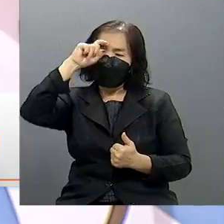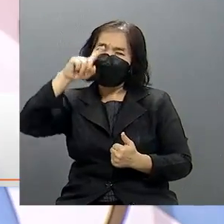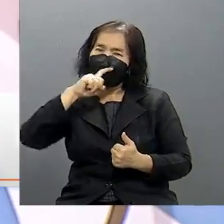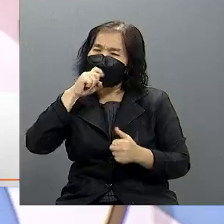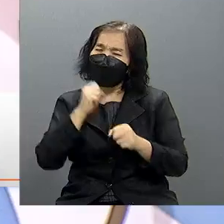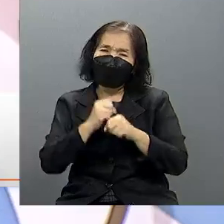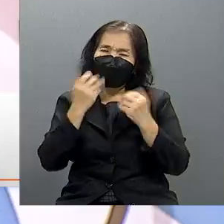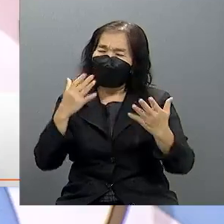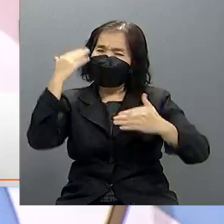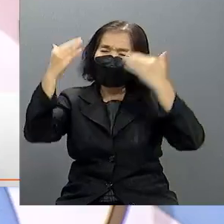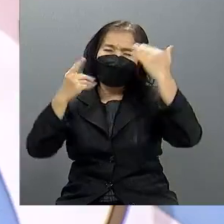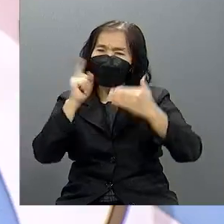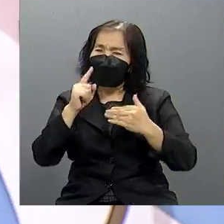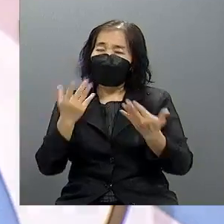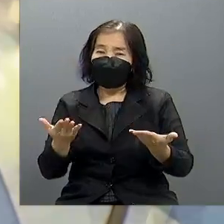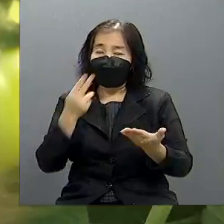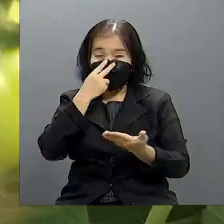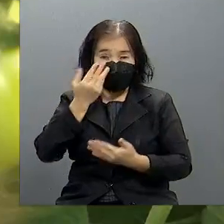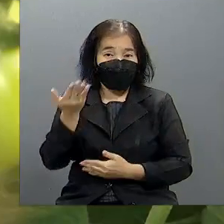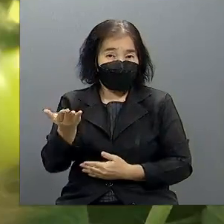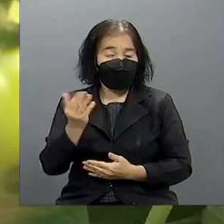ด็กๆทำกันบ้างไปติดตามด้วยกันเลยค่ะ